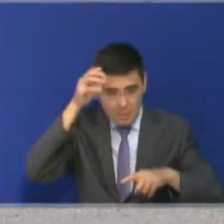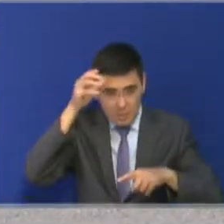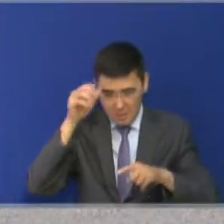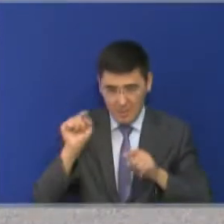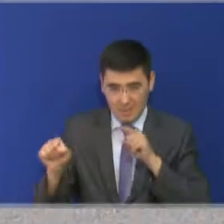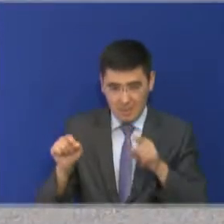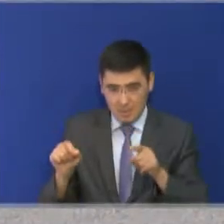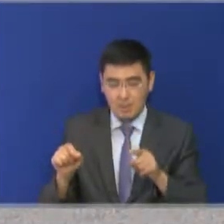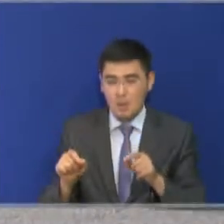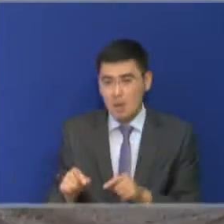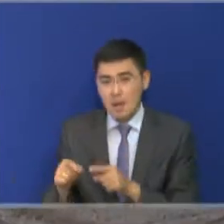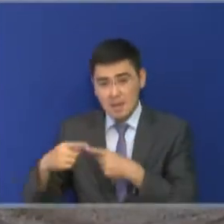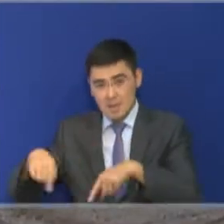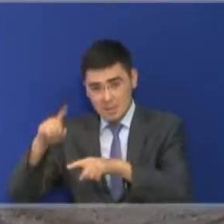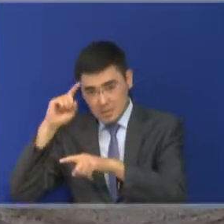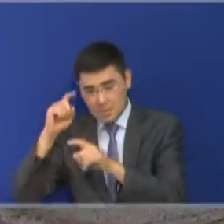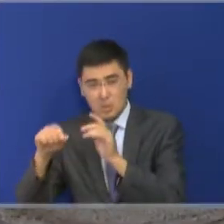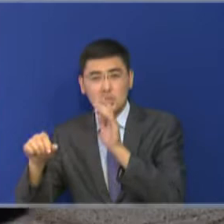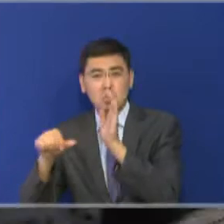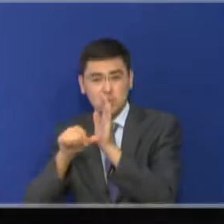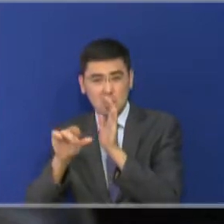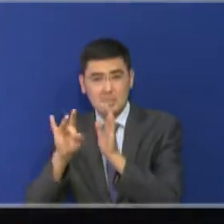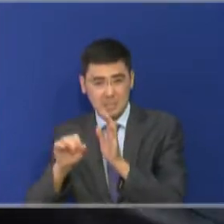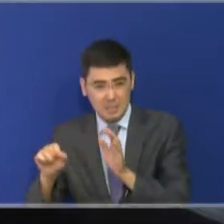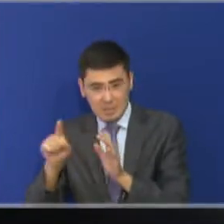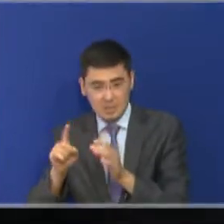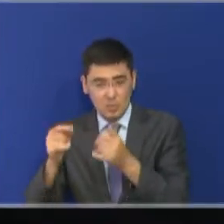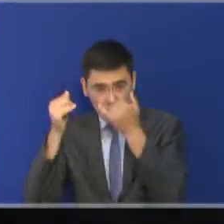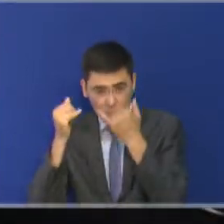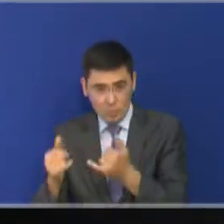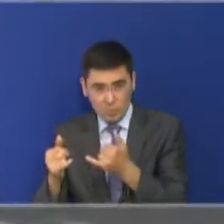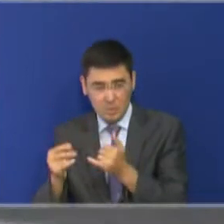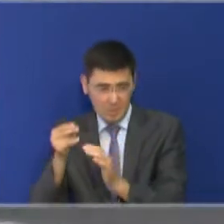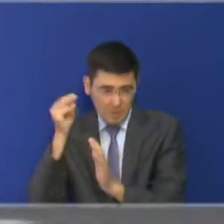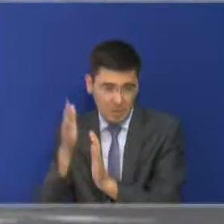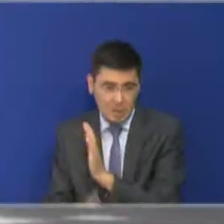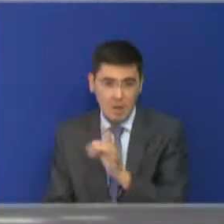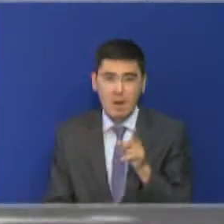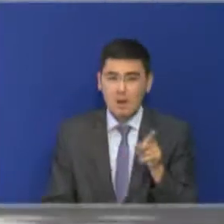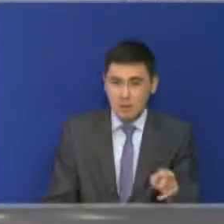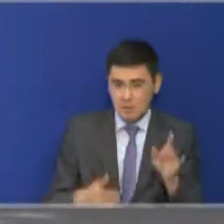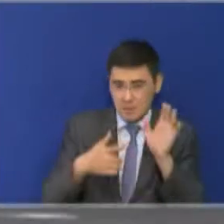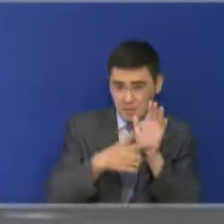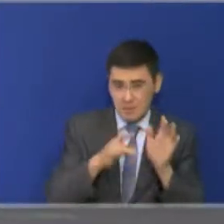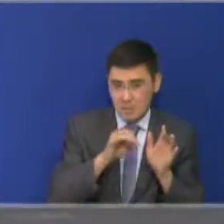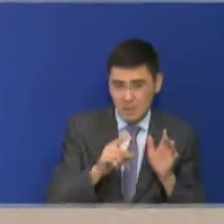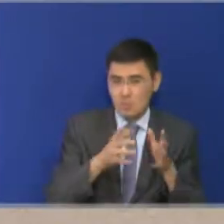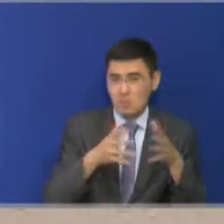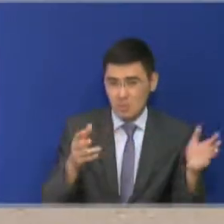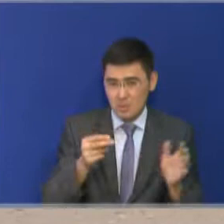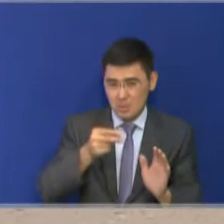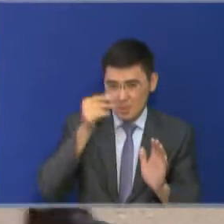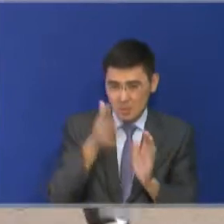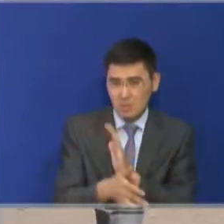қаражат 6 есеге, ал ғылымға жұмсалатын қаржы 7 есеге дейін өседі. Сондай-ақ бұл салада түбегейлі реформалар орын алады. Ұстаздар